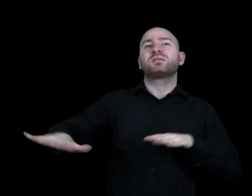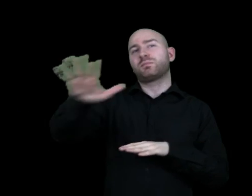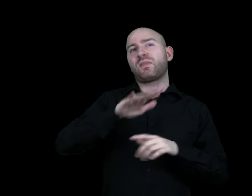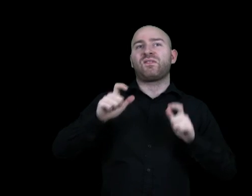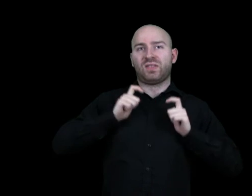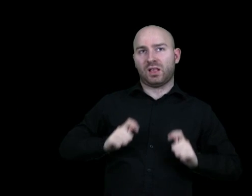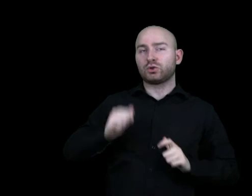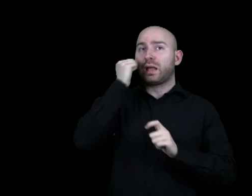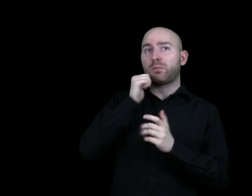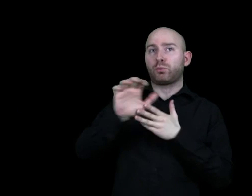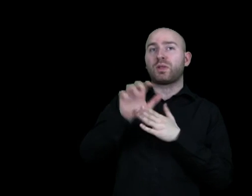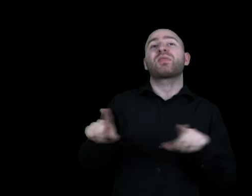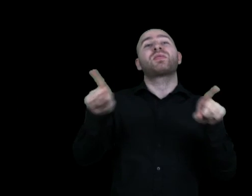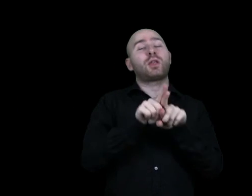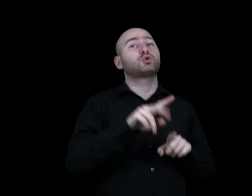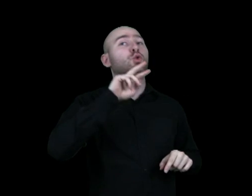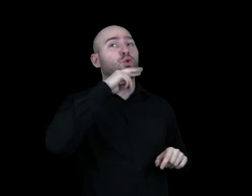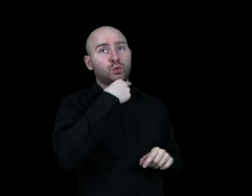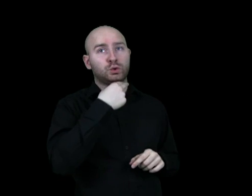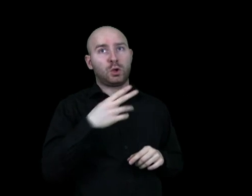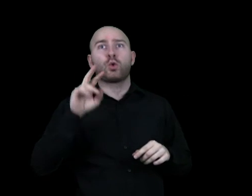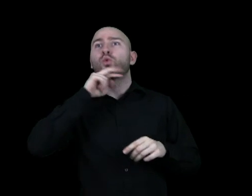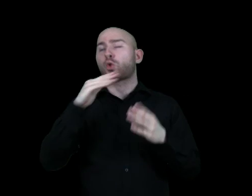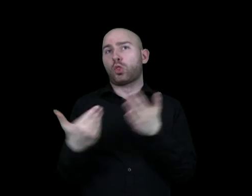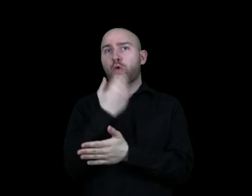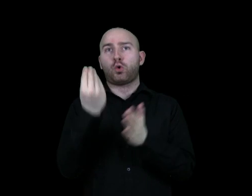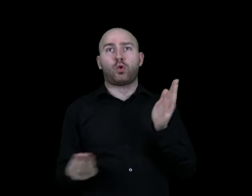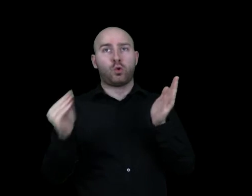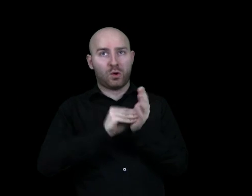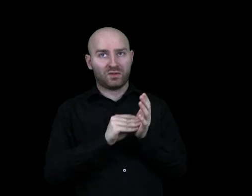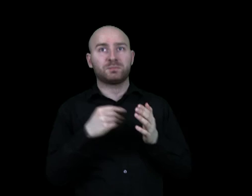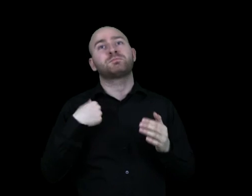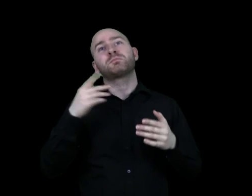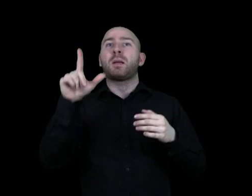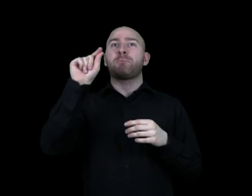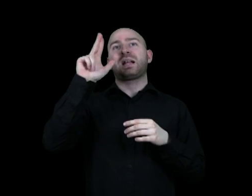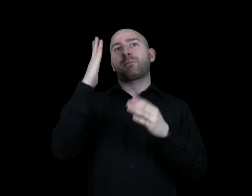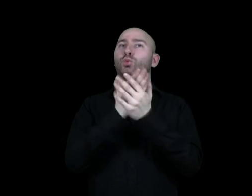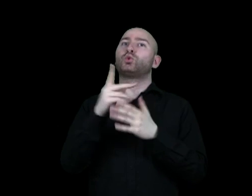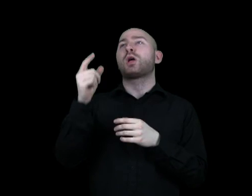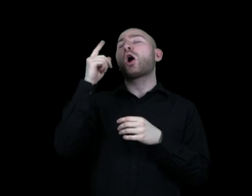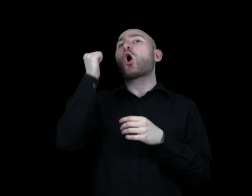Jeśli na jakiejś farmie wytworzono jabłko, a także gruszkę. Uzyskano gruszkę.